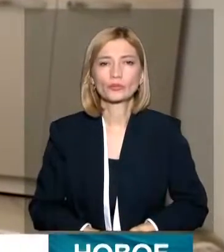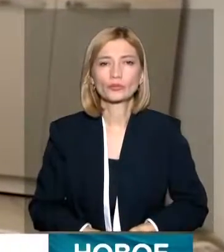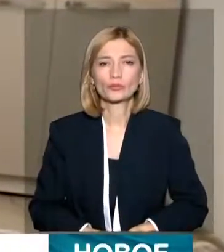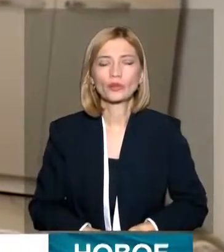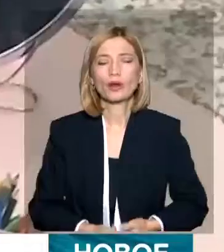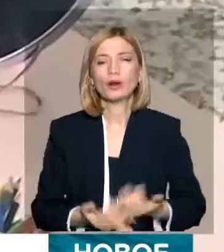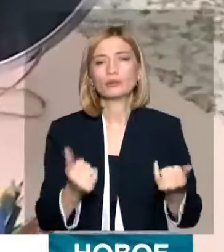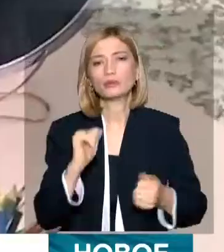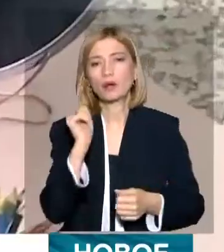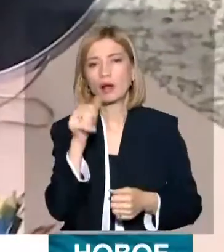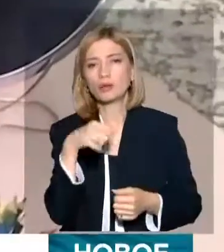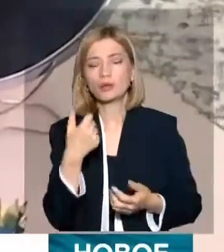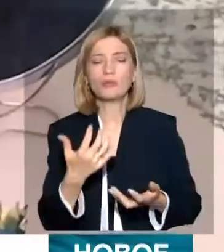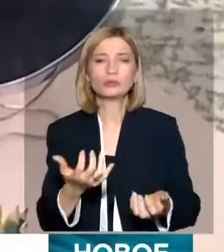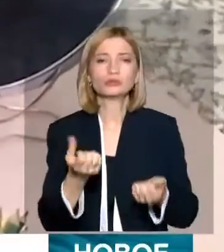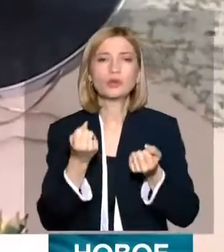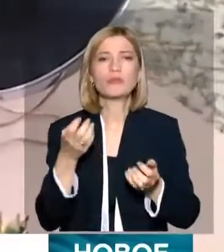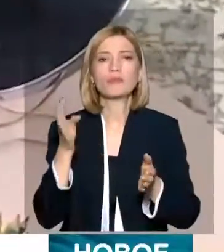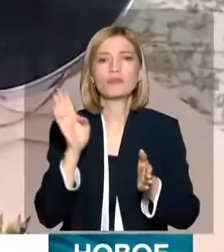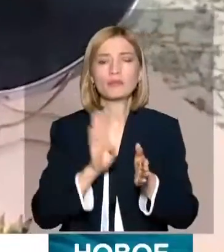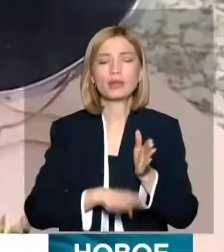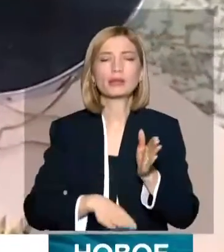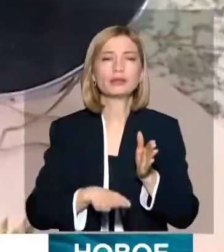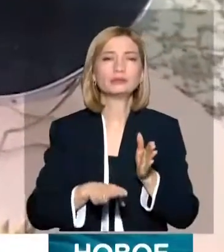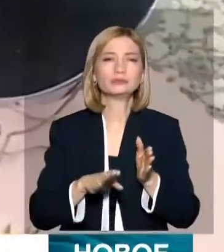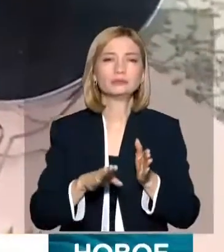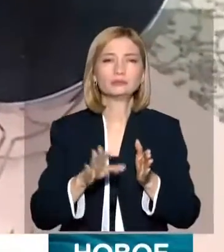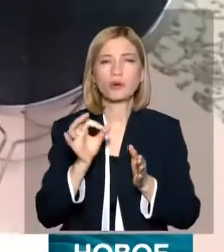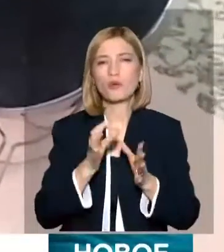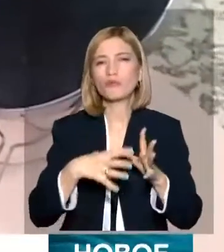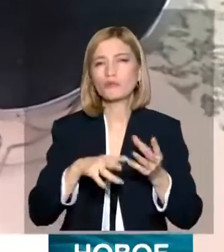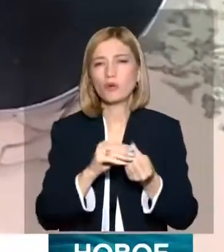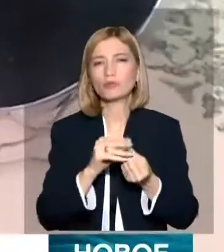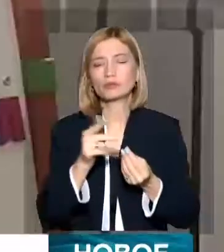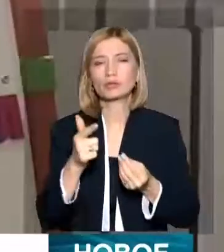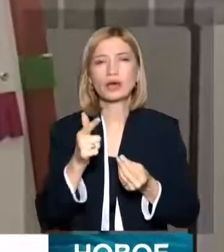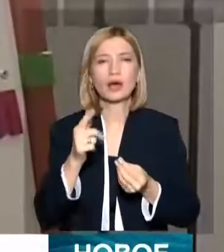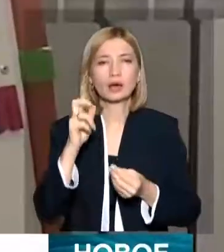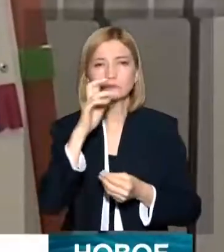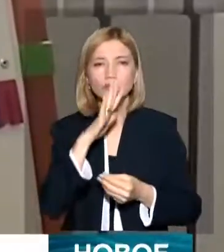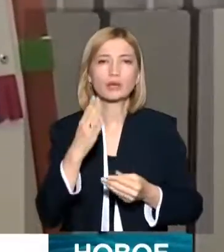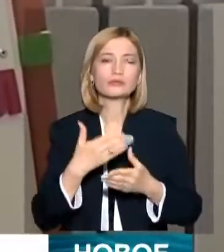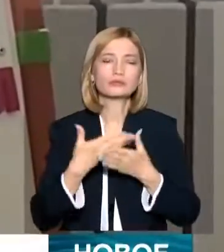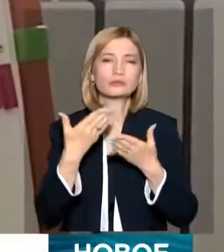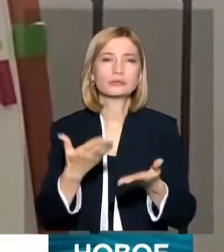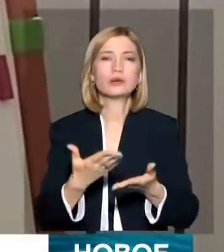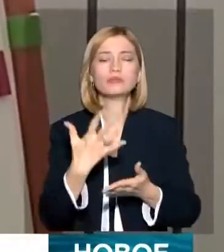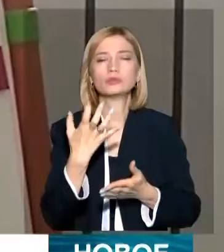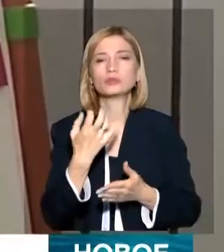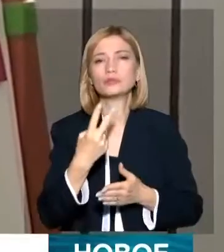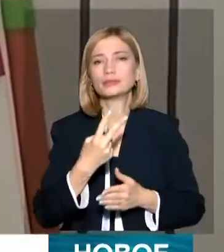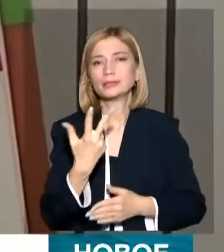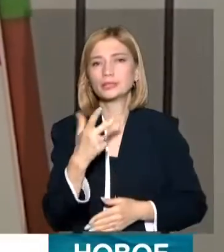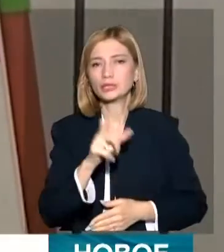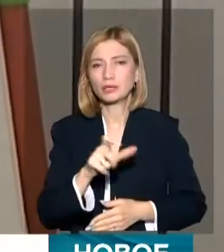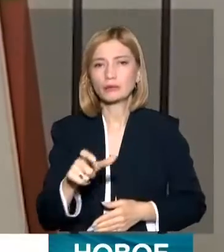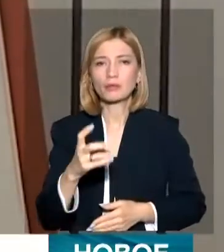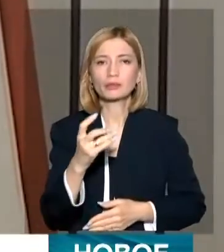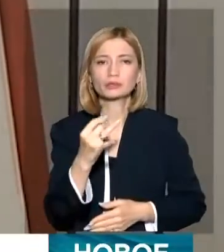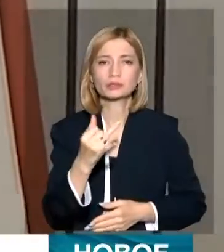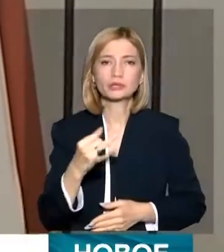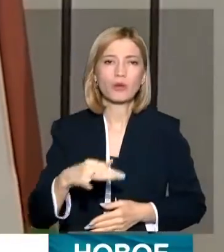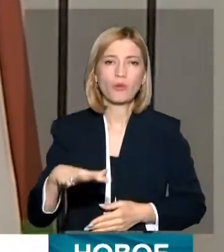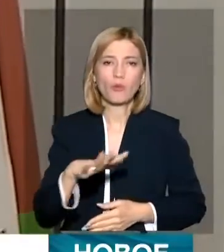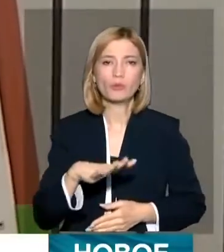В этом году на получение безвозмездных грантов от государства подали заявки 532 жителя Мангистауской области. Из